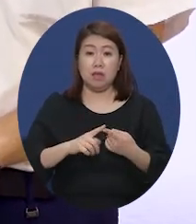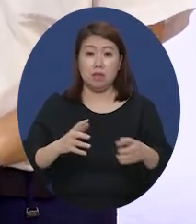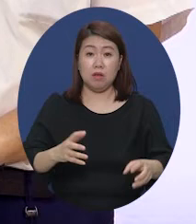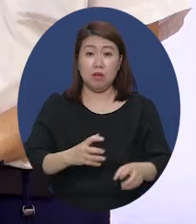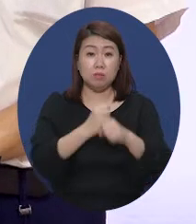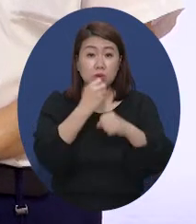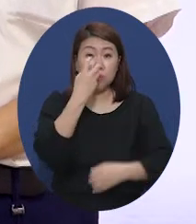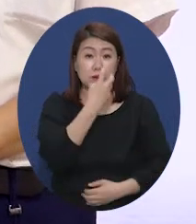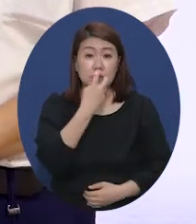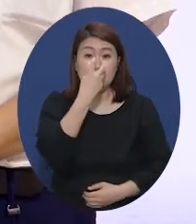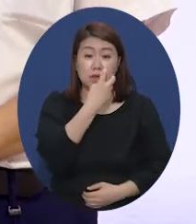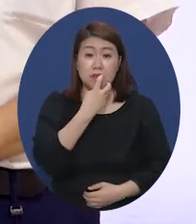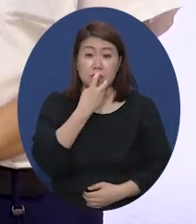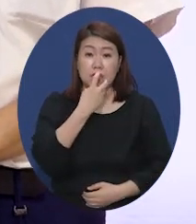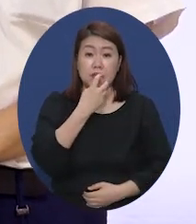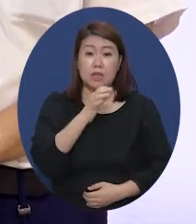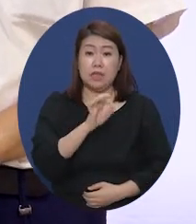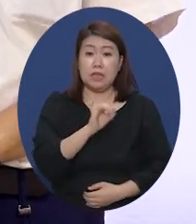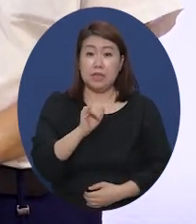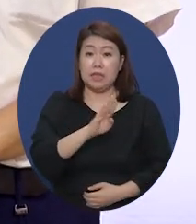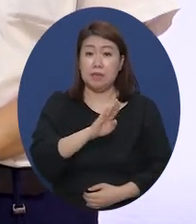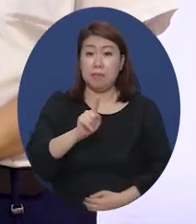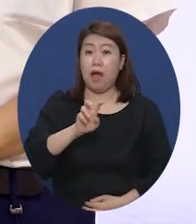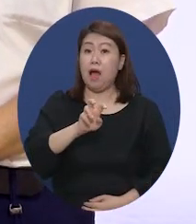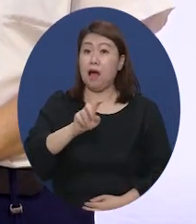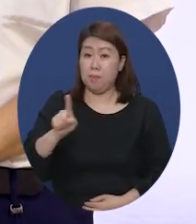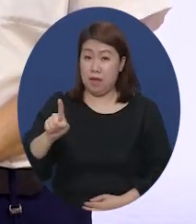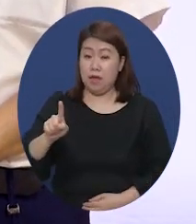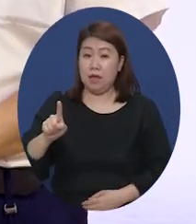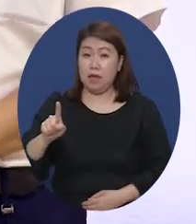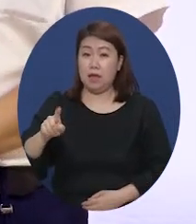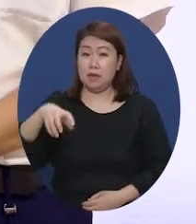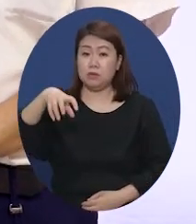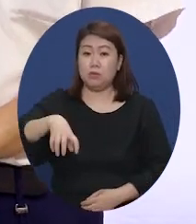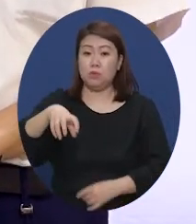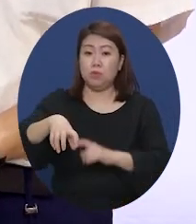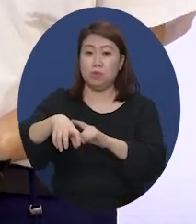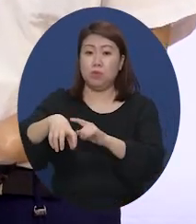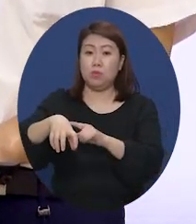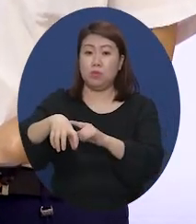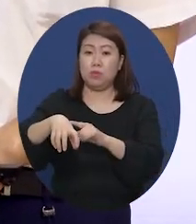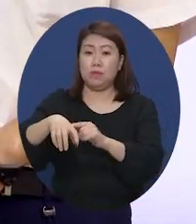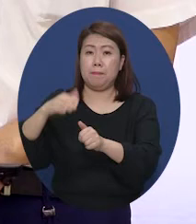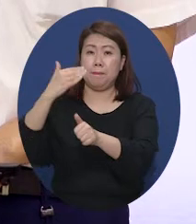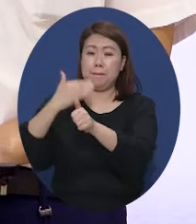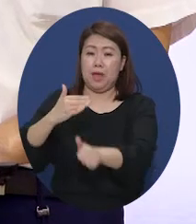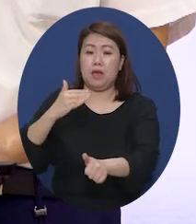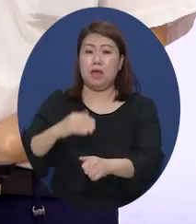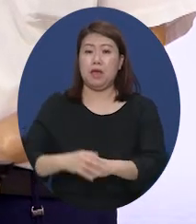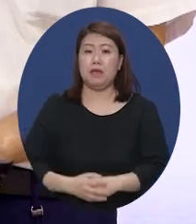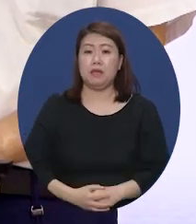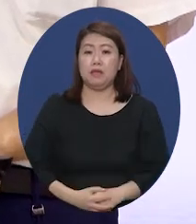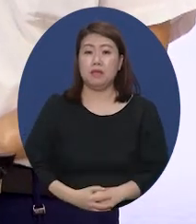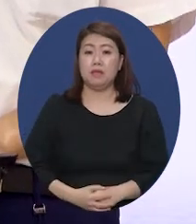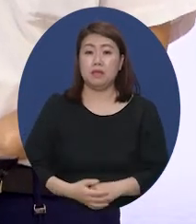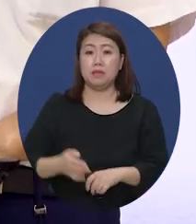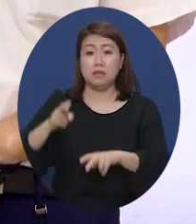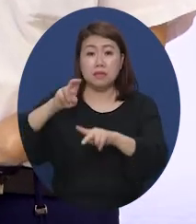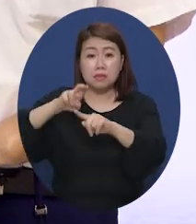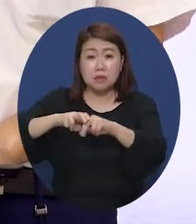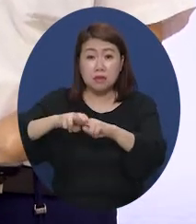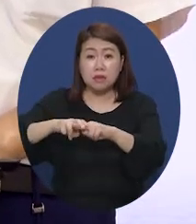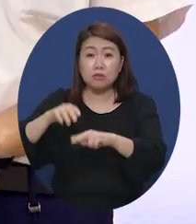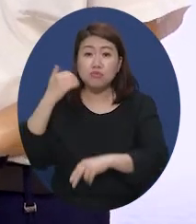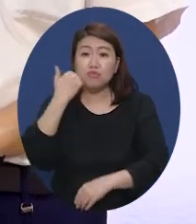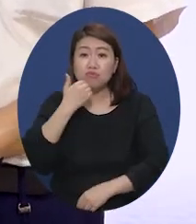이제 관리하고 감시하는 이바마라고 하는 기관이 있습니다. 그 총수를 그냥 잘라버렸습니다. 하여튼 그